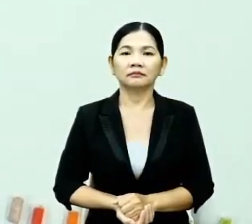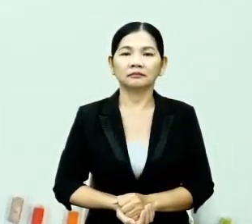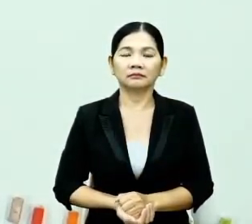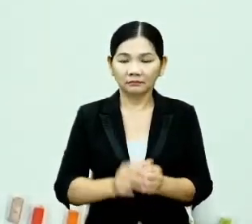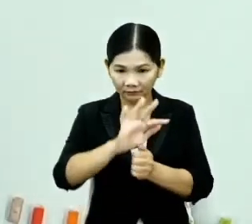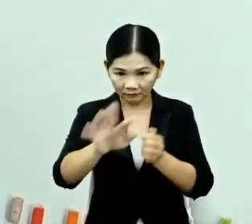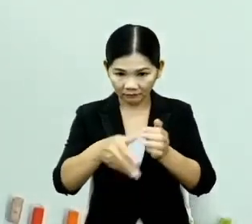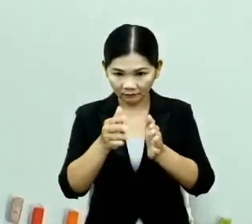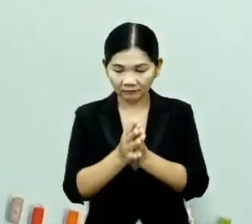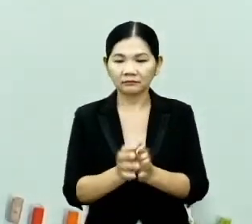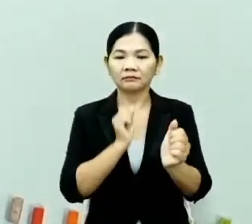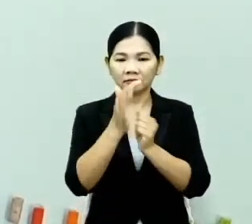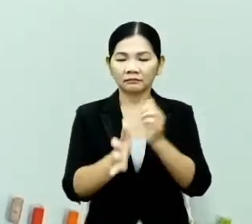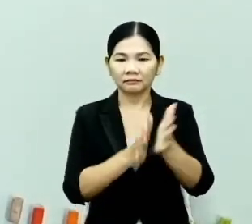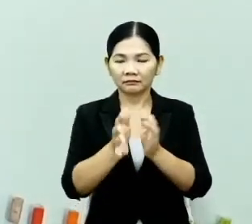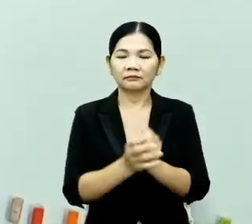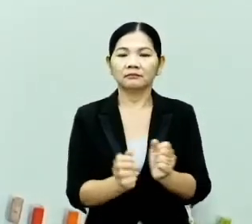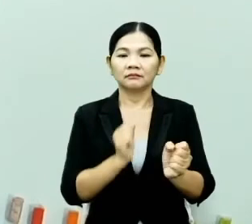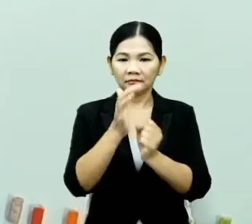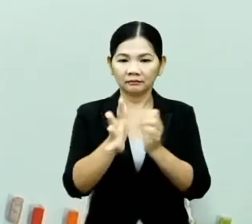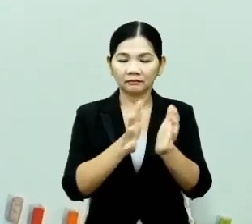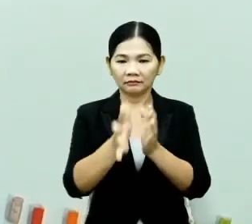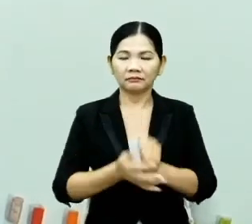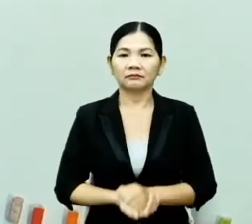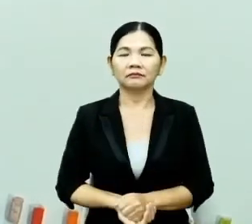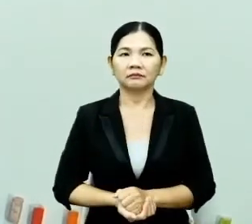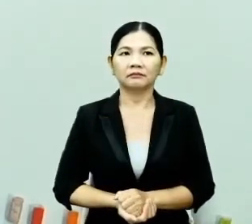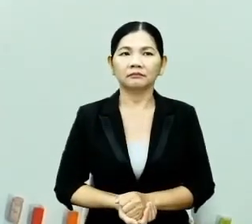អរគុណកូនចាប់ផ្ដើមអានចាប់ផ្ដើម